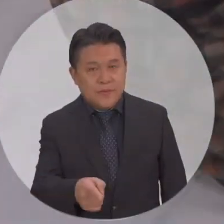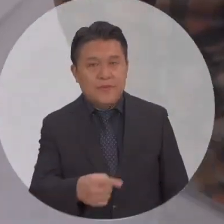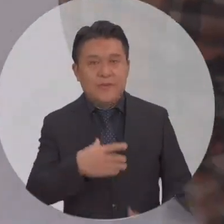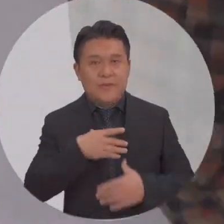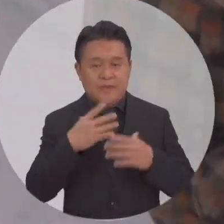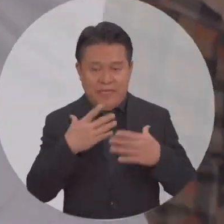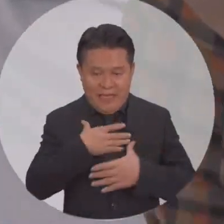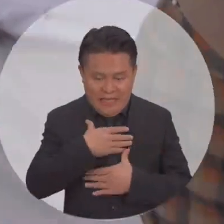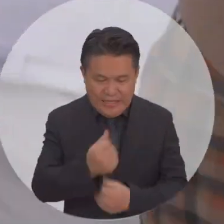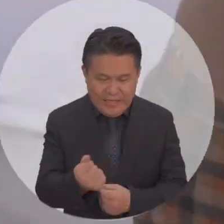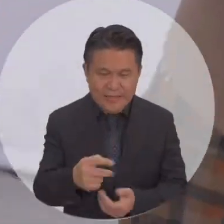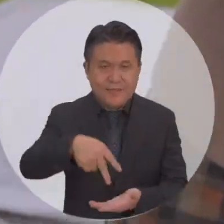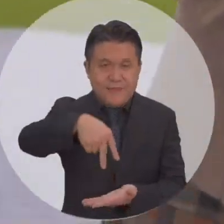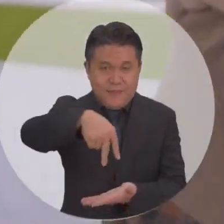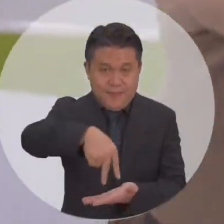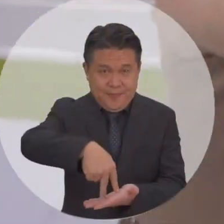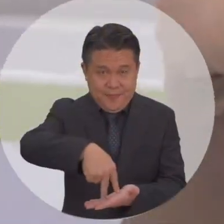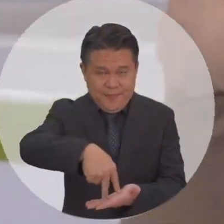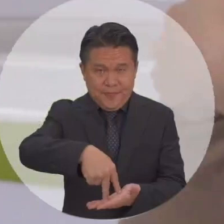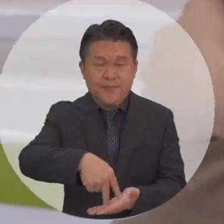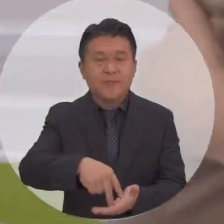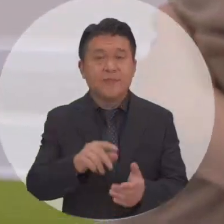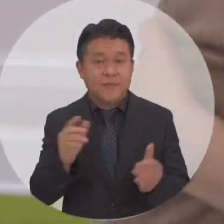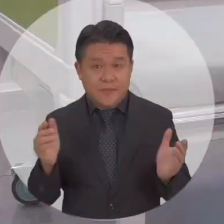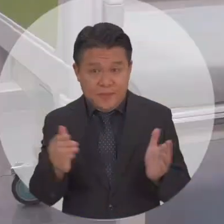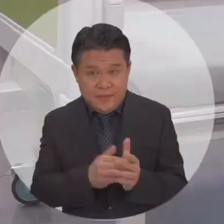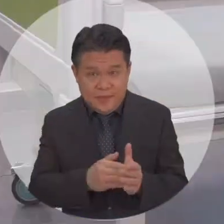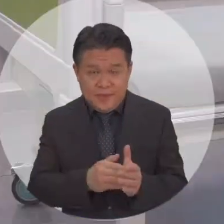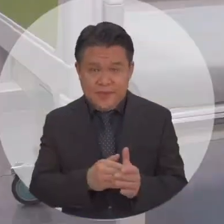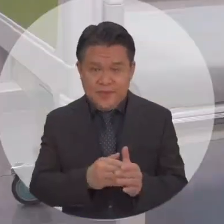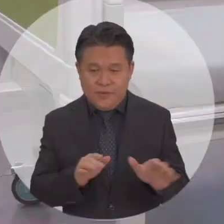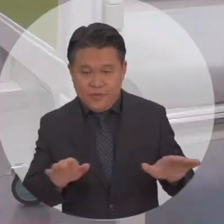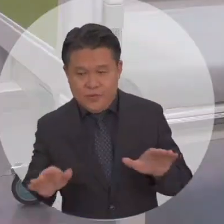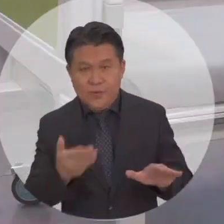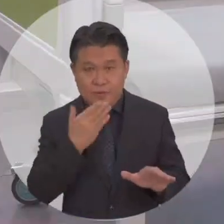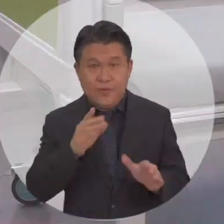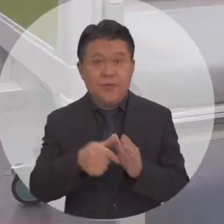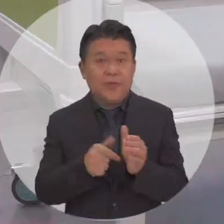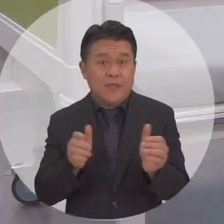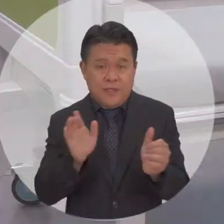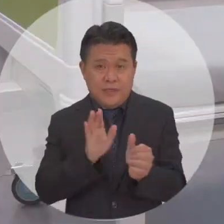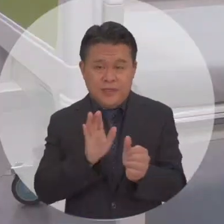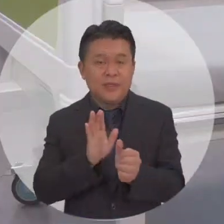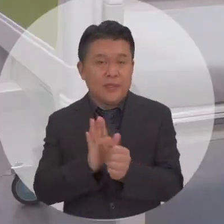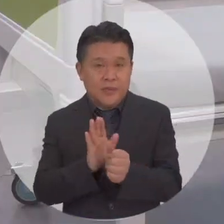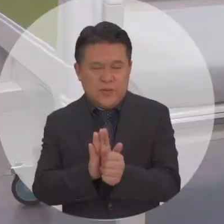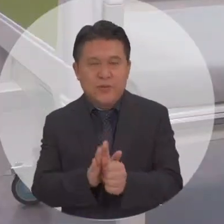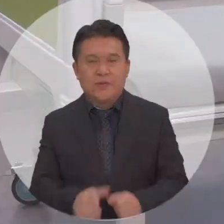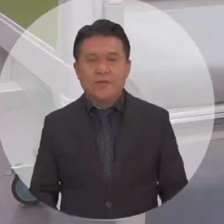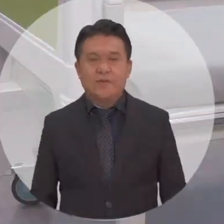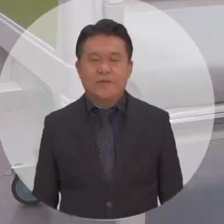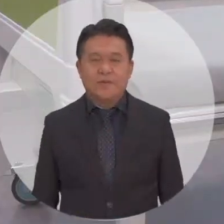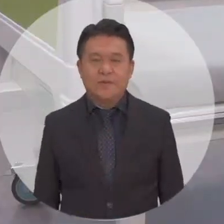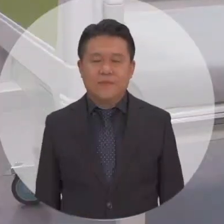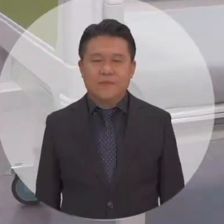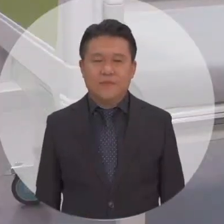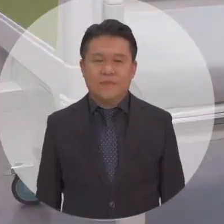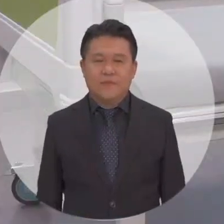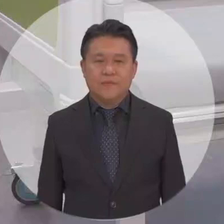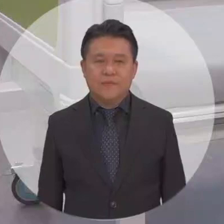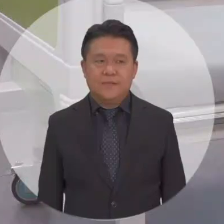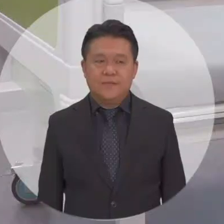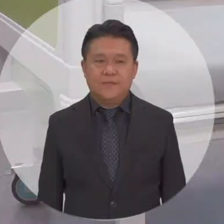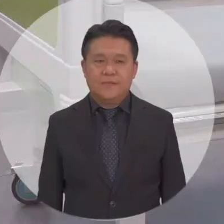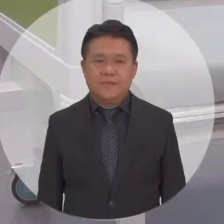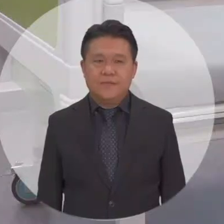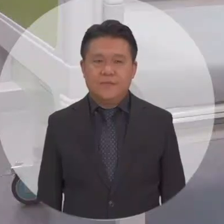대상자가 안전하게 양 무릎을 펴고 선 자세를 취하면 중심을 잡을 수 있을 때까지 받쳐줍니다.